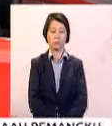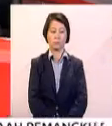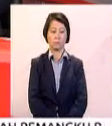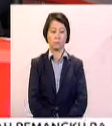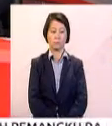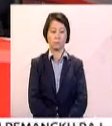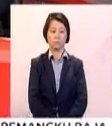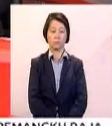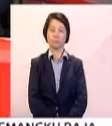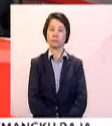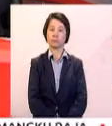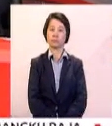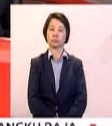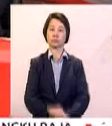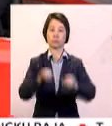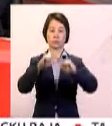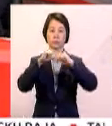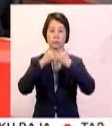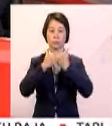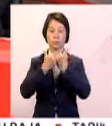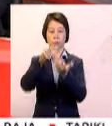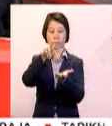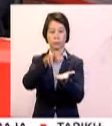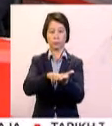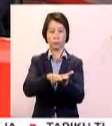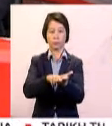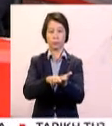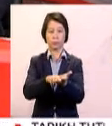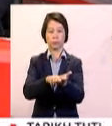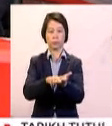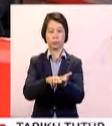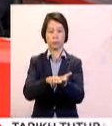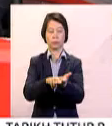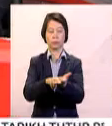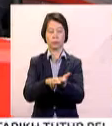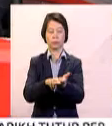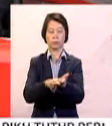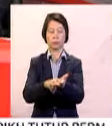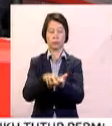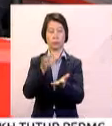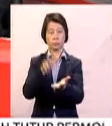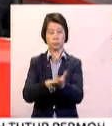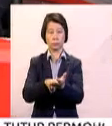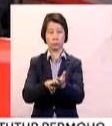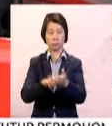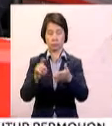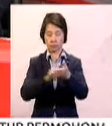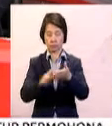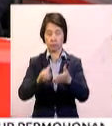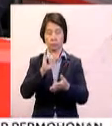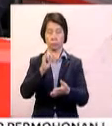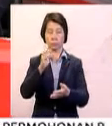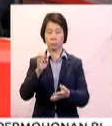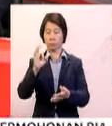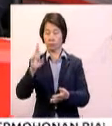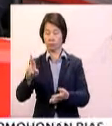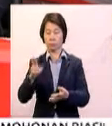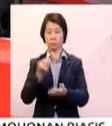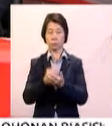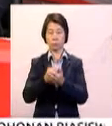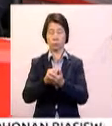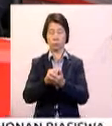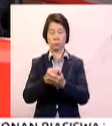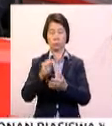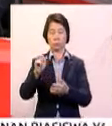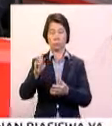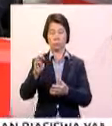Masih bersama nasional agensi penarafan antarabangsa Fit ratings mengesahkan ikrar penerbit IDR mata Wang asing jangka panjang